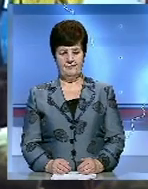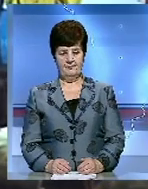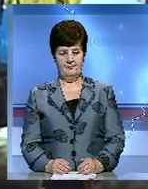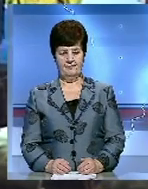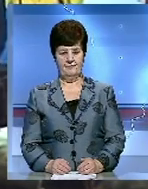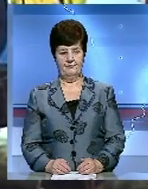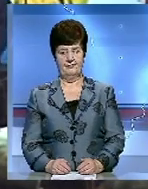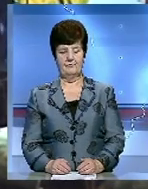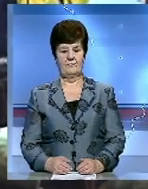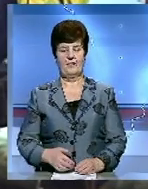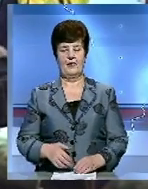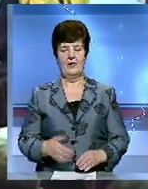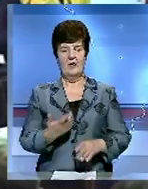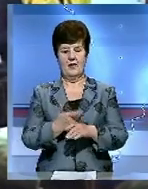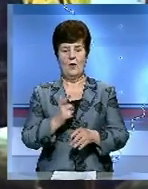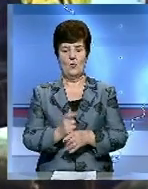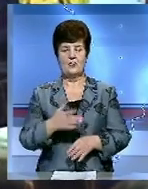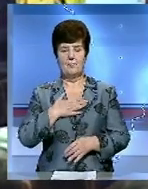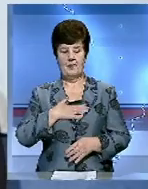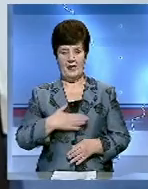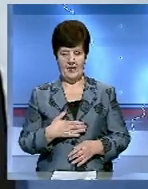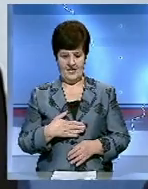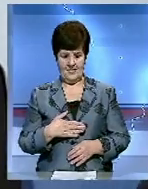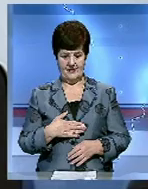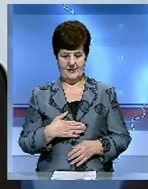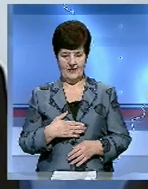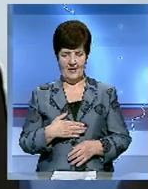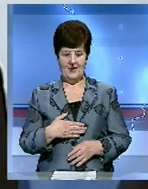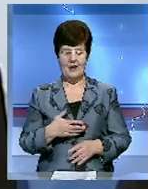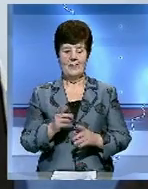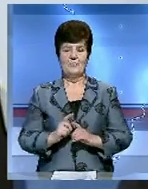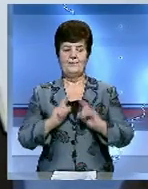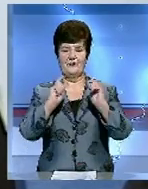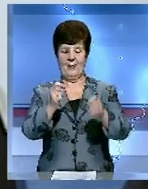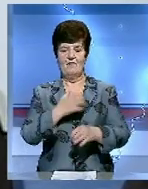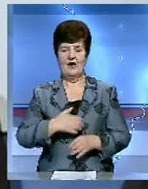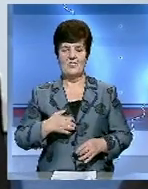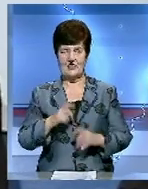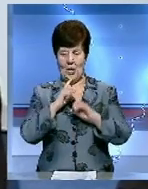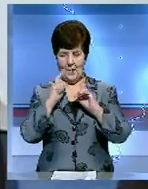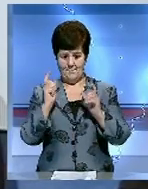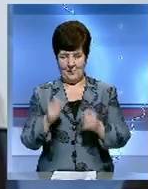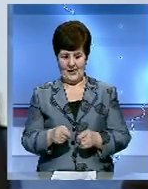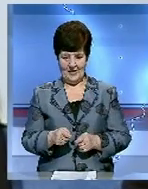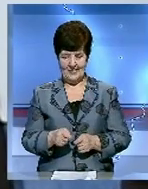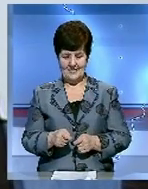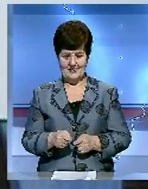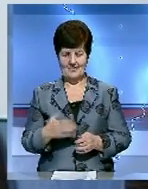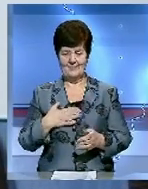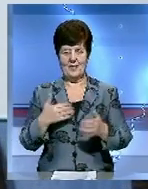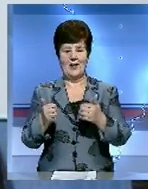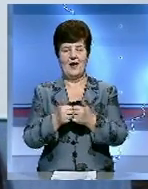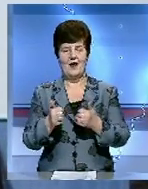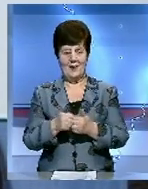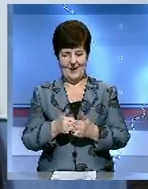Мне действительно очень приятно вручить этот важный приз. Могу сказать коллегам, потому что мы